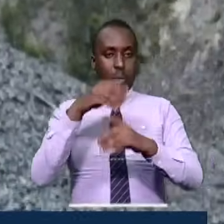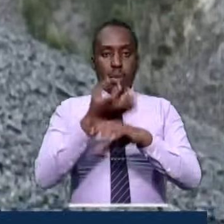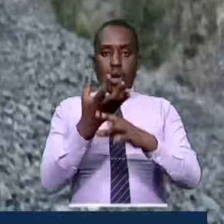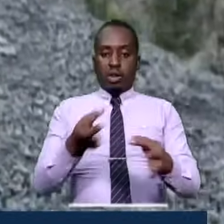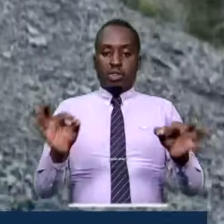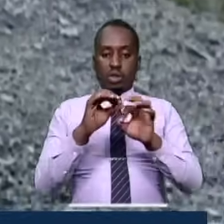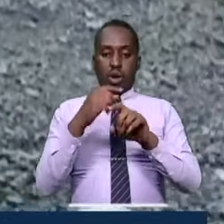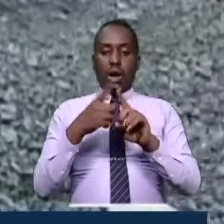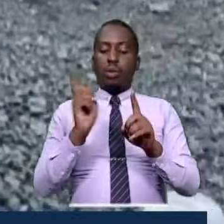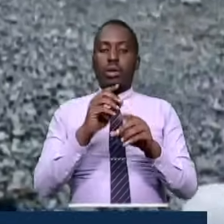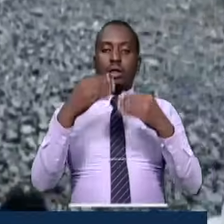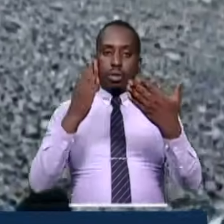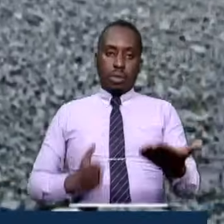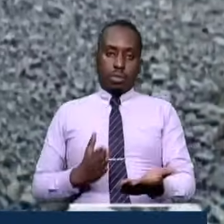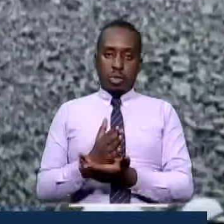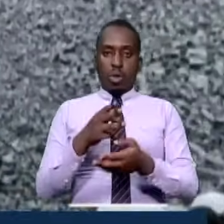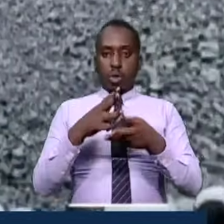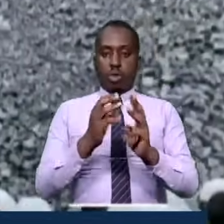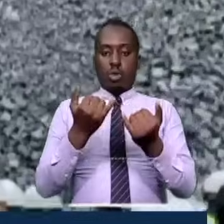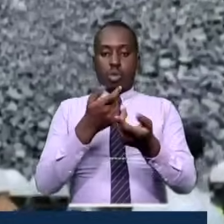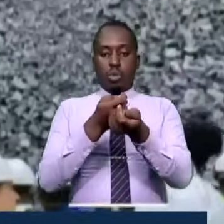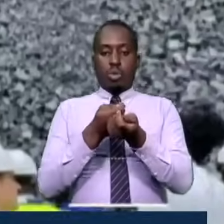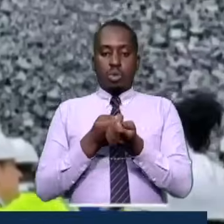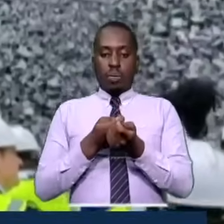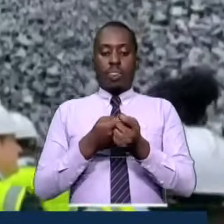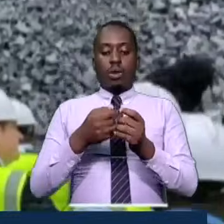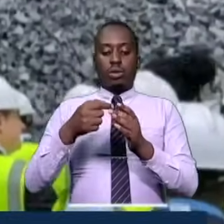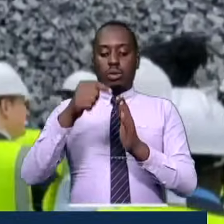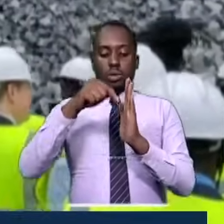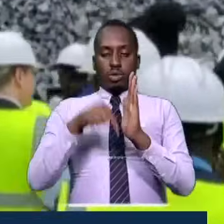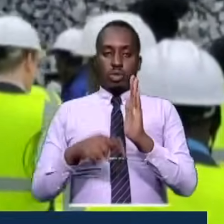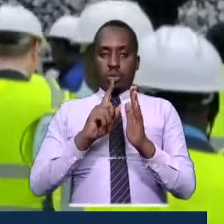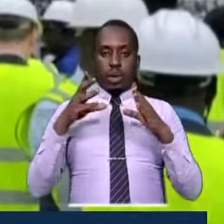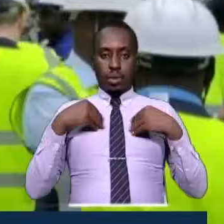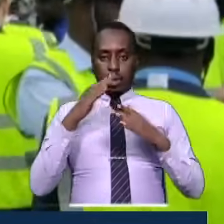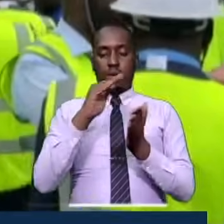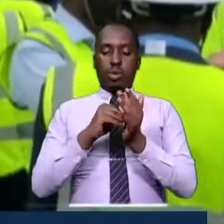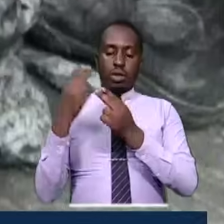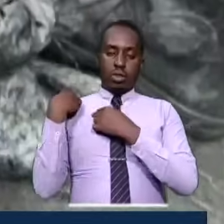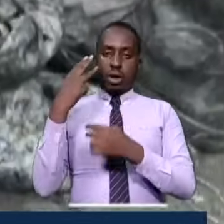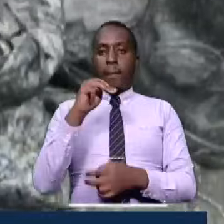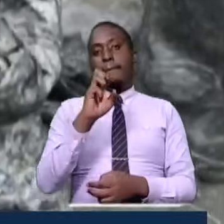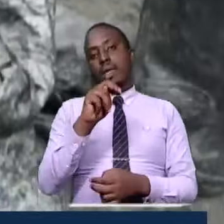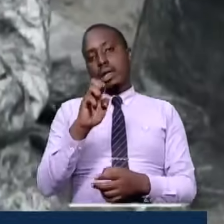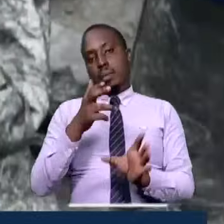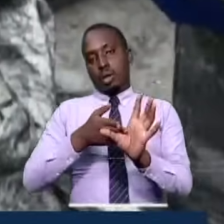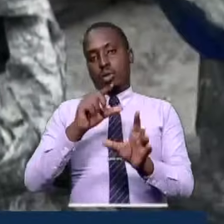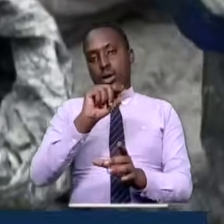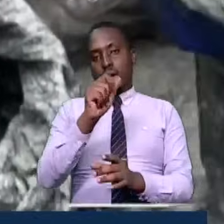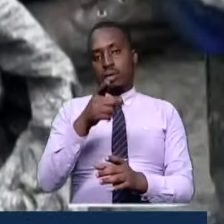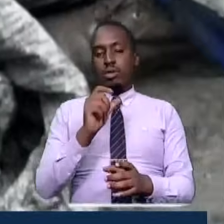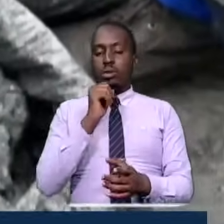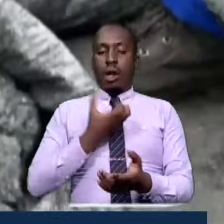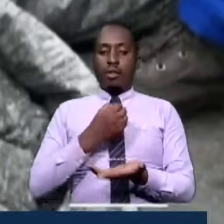ariko bitaratangwamo impushya ku buryo bikuru ubucukuzi butemewe. Ikigo gishinzwe mine petrole na gaz ngo ntigifite ingengo